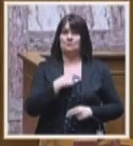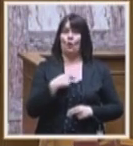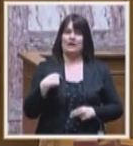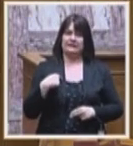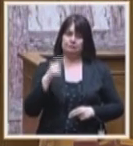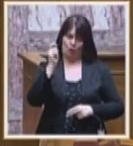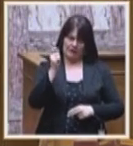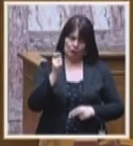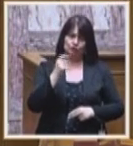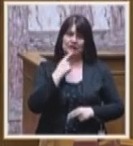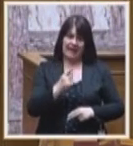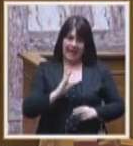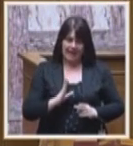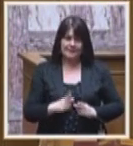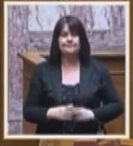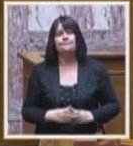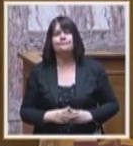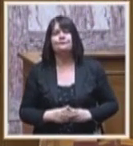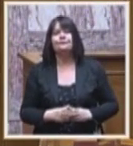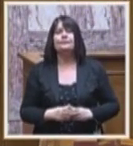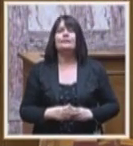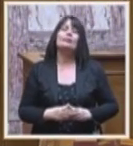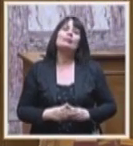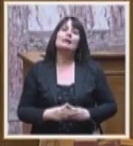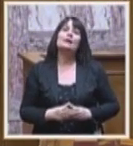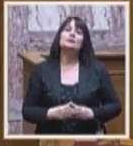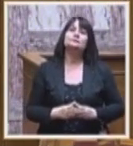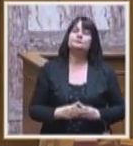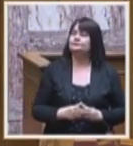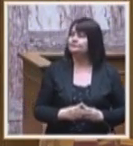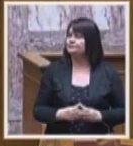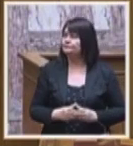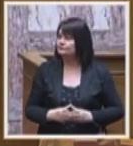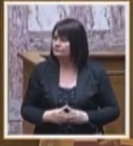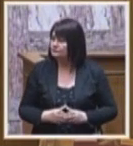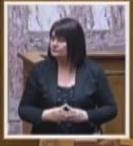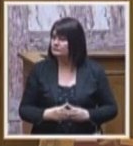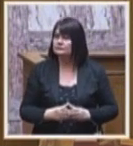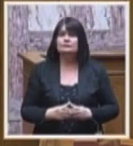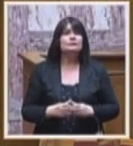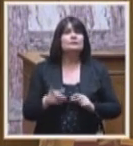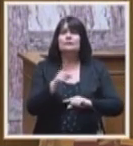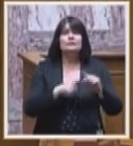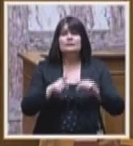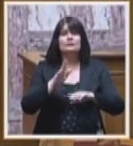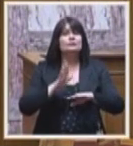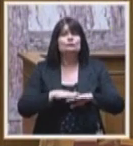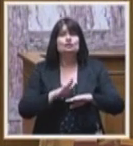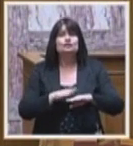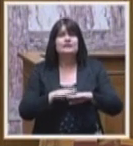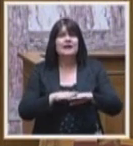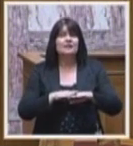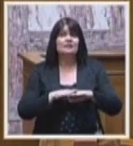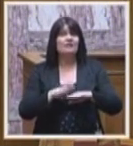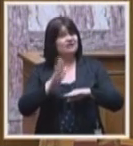της και η αναξιοπιστία του προγράμματός τους, γι' αυτό δεν φταίει κανένας άλλος από την προπαγάνδα του